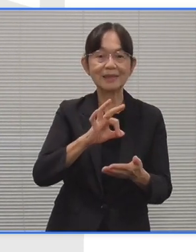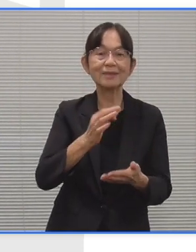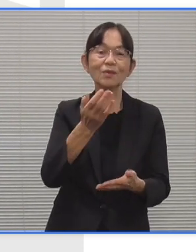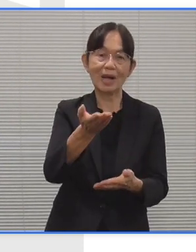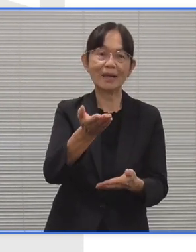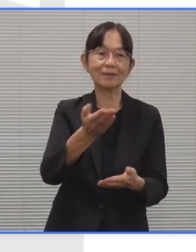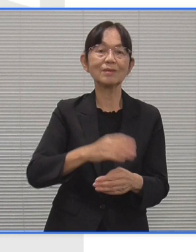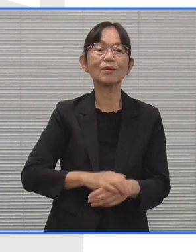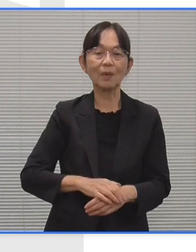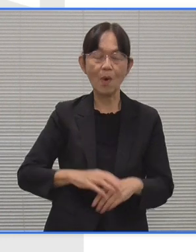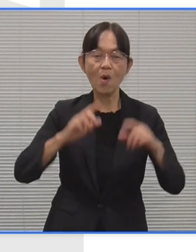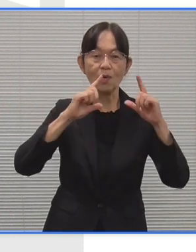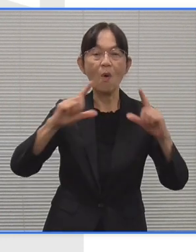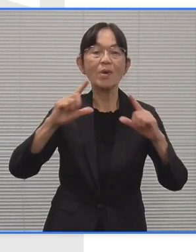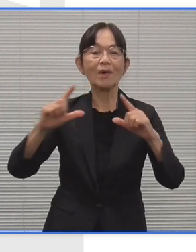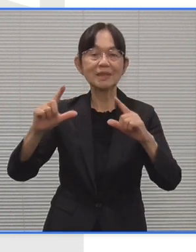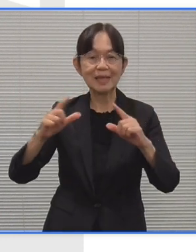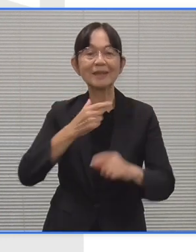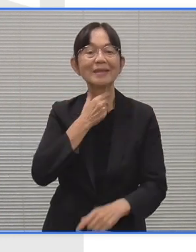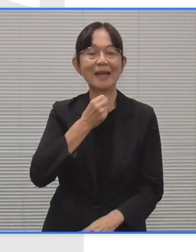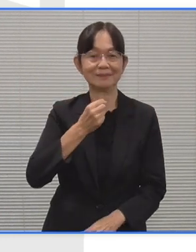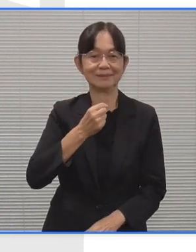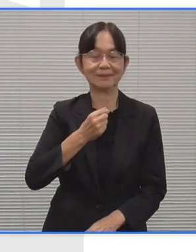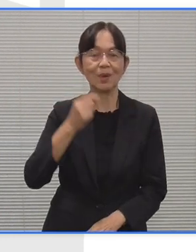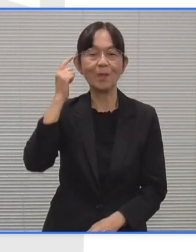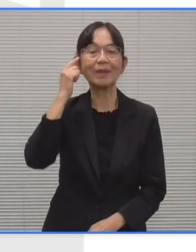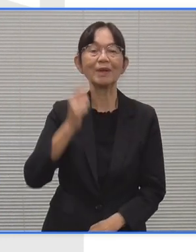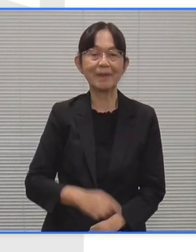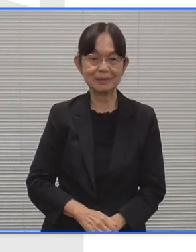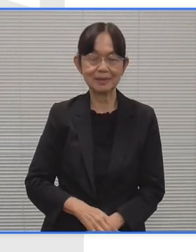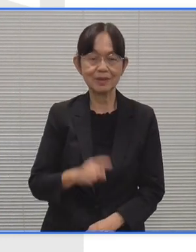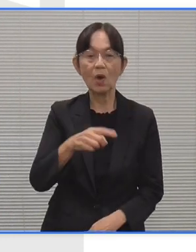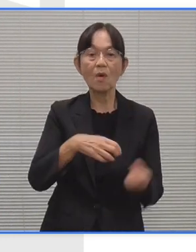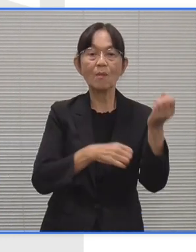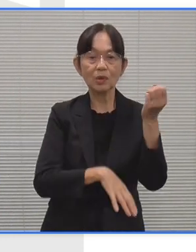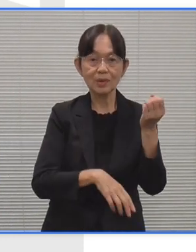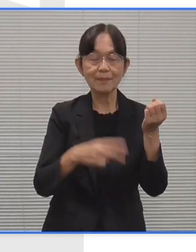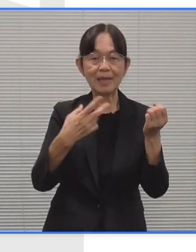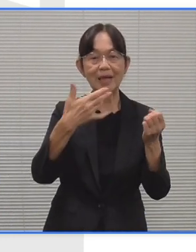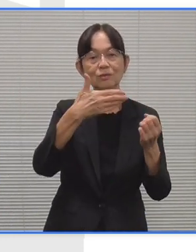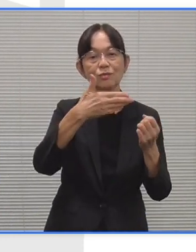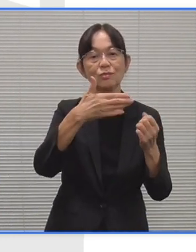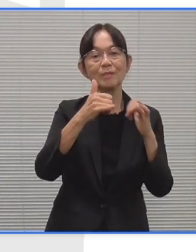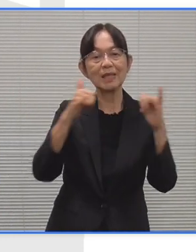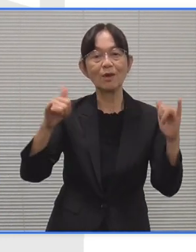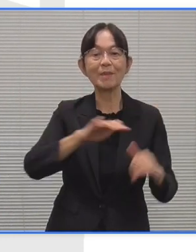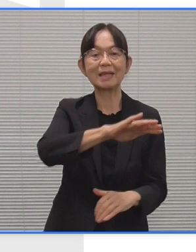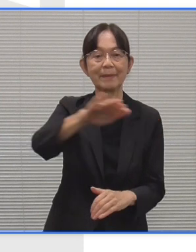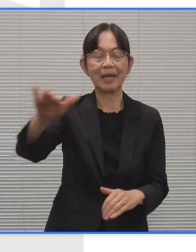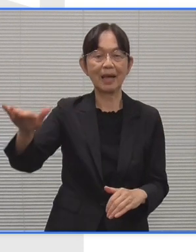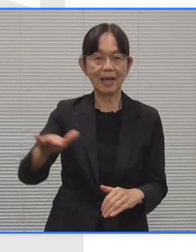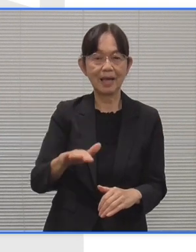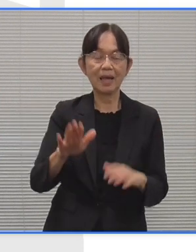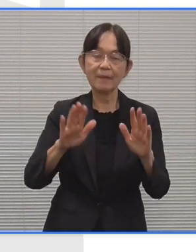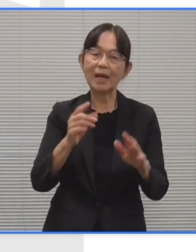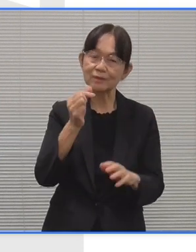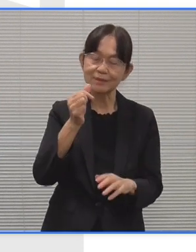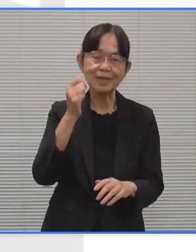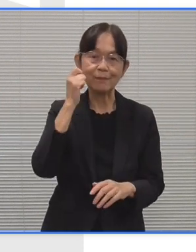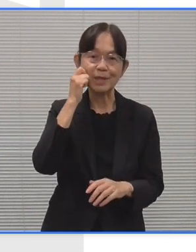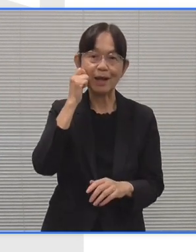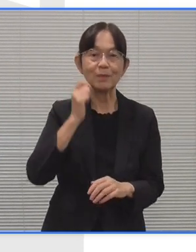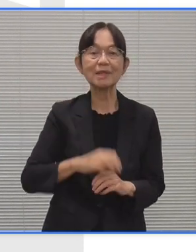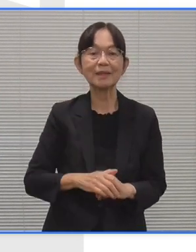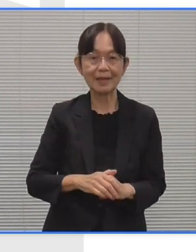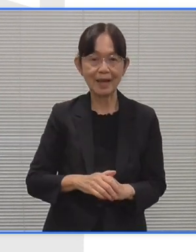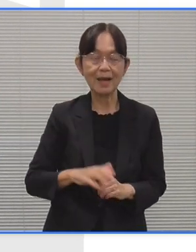ても公表していきたい。でそれをもとにまた区民の皆様から、今はすぐは無理かもしれない